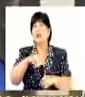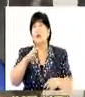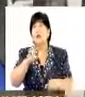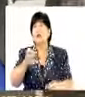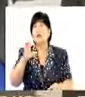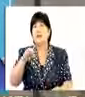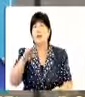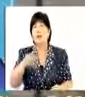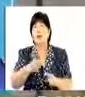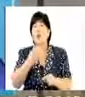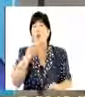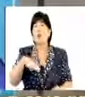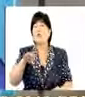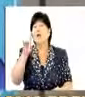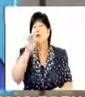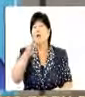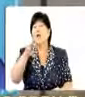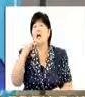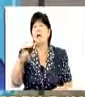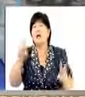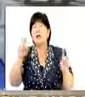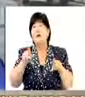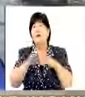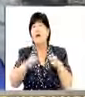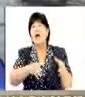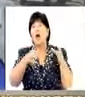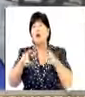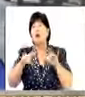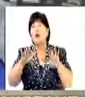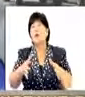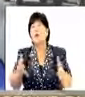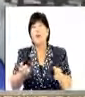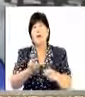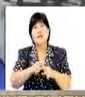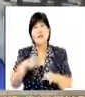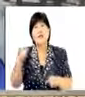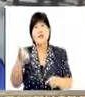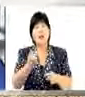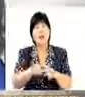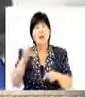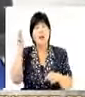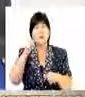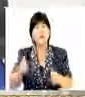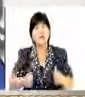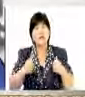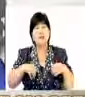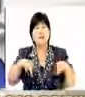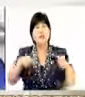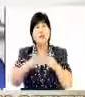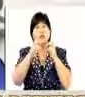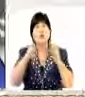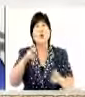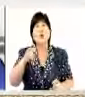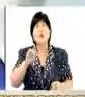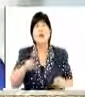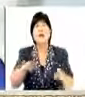ТС «Онтестек Жанармай». С этой целью организован эвакуационно-приемный пункт. В те же часы по сценарию учения ДТП по улице Турайгырова в